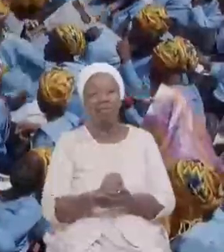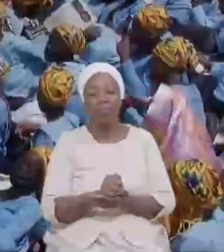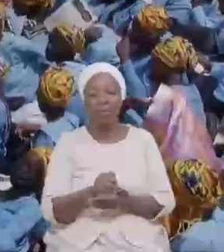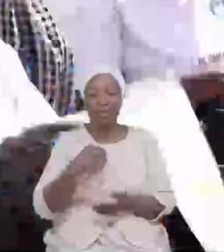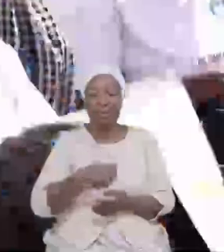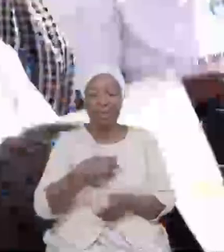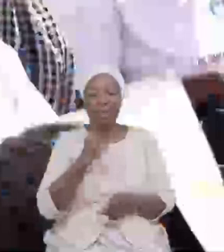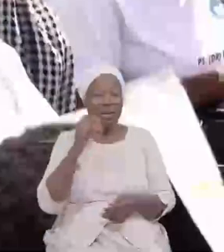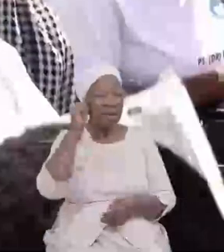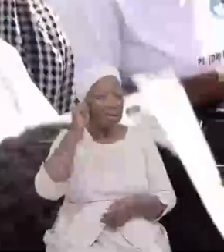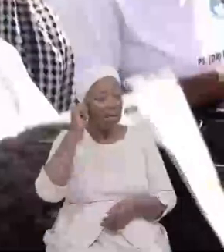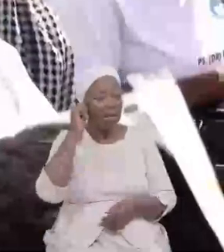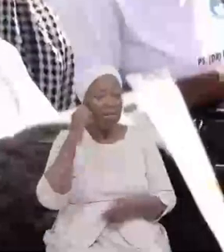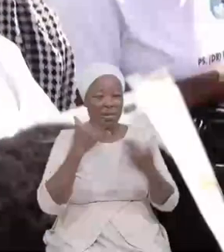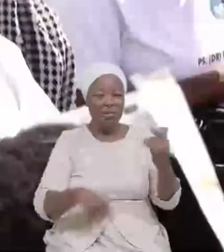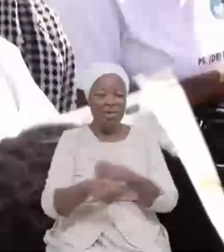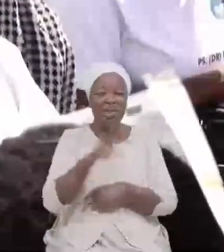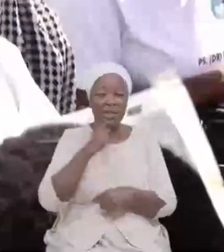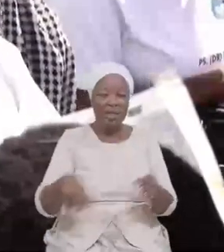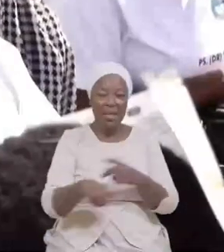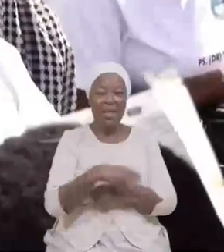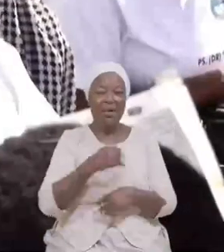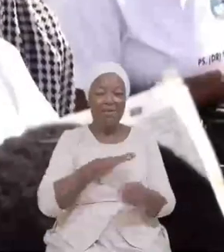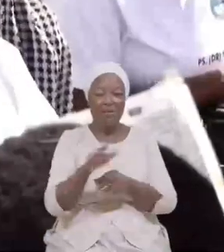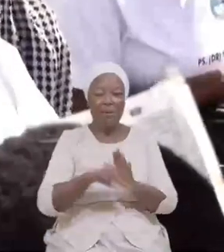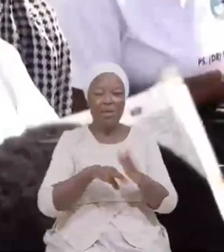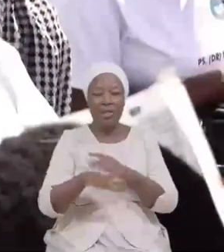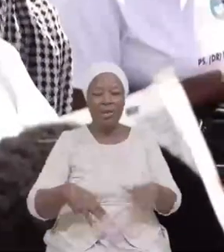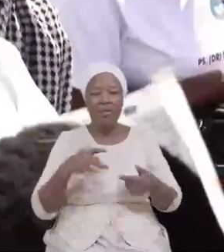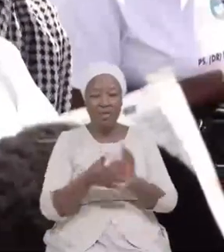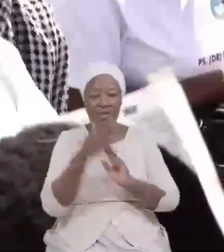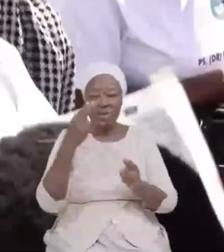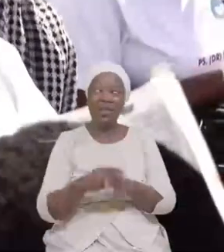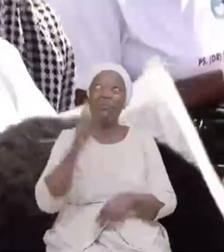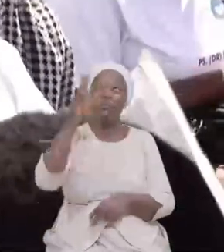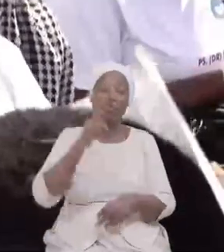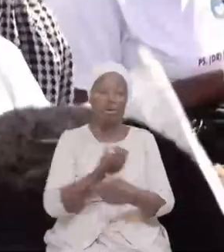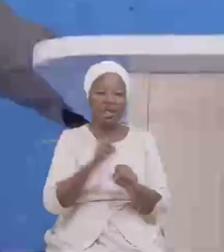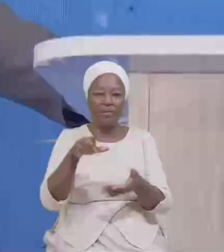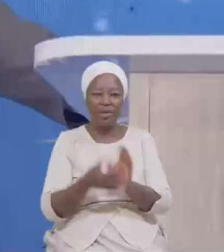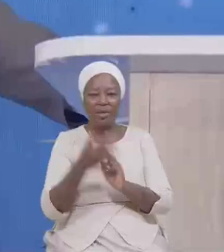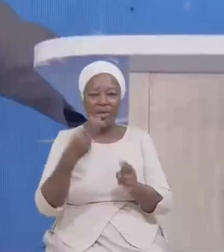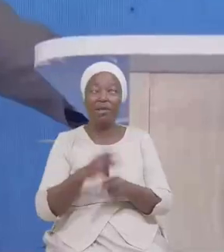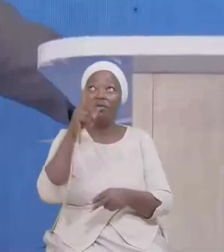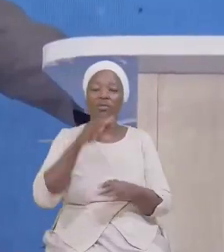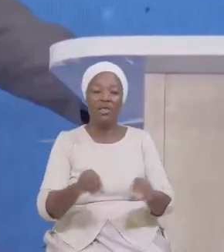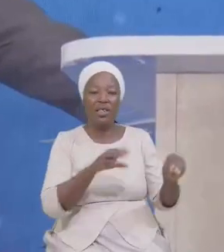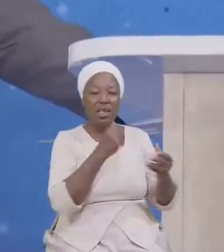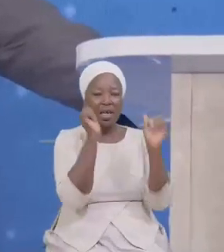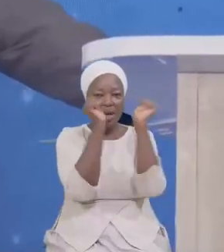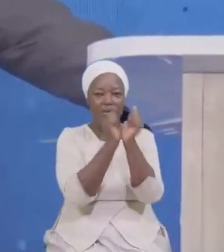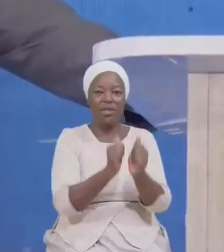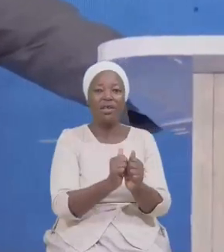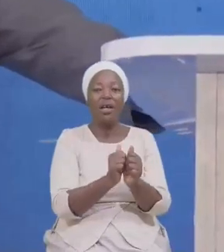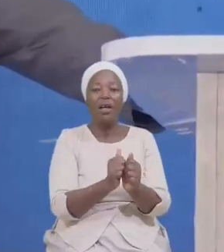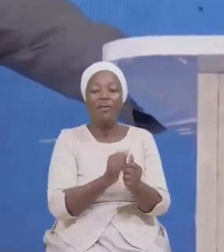Aujourd'hui, le jour d'accomplissement dans ta vie, il va te sauver. Il va affranchir les captifs. Il